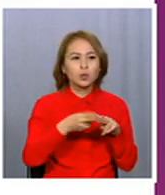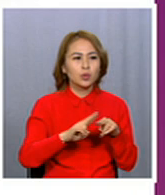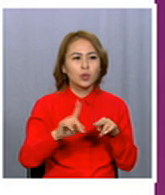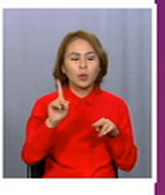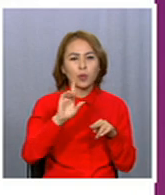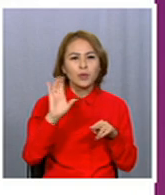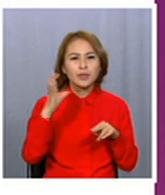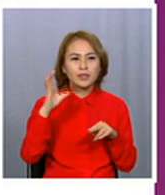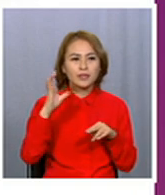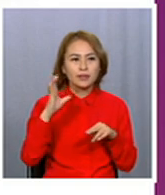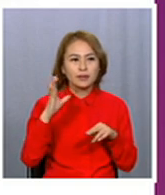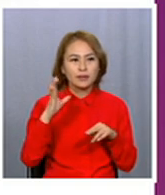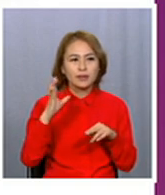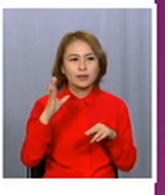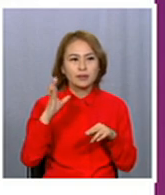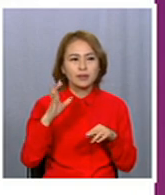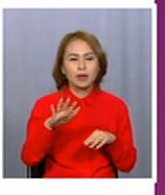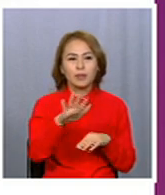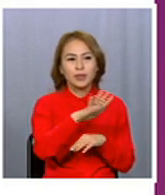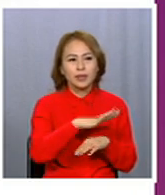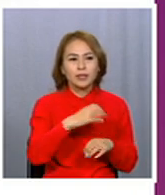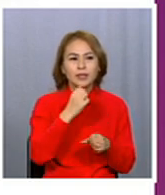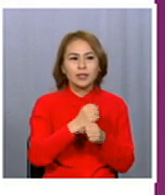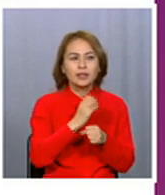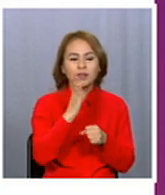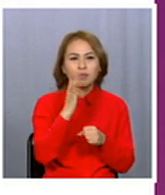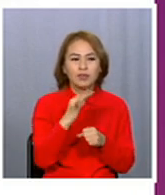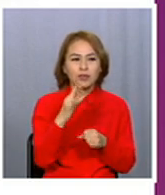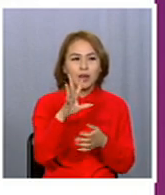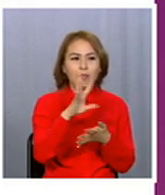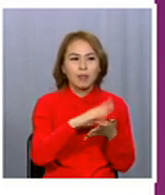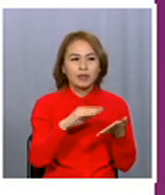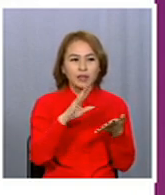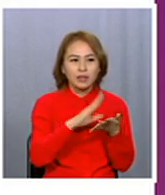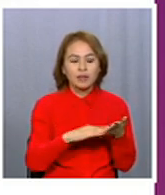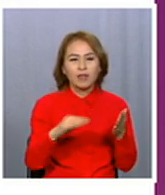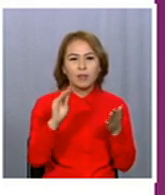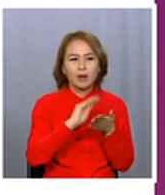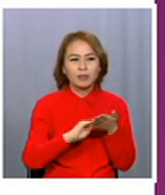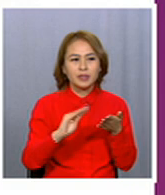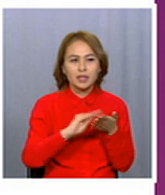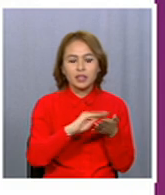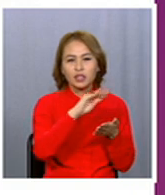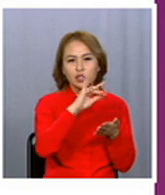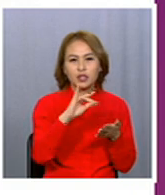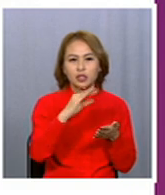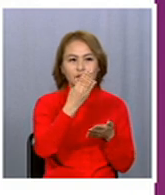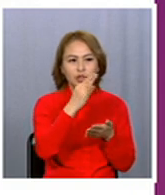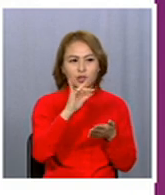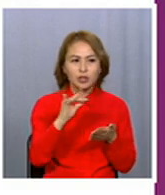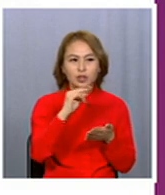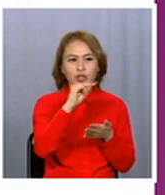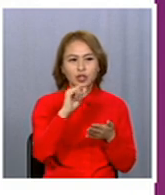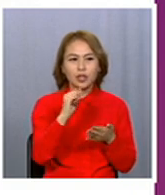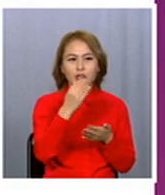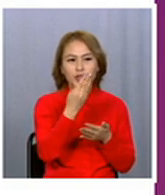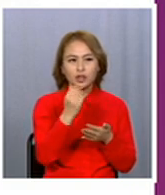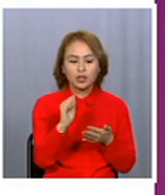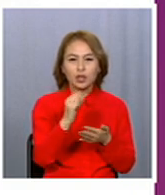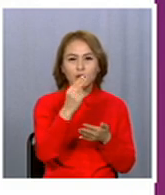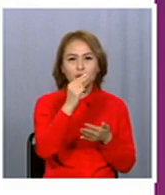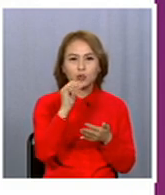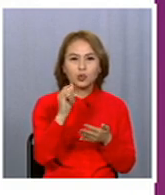Узнаете, что такое среда обитания. Сделайте вывод. Повторите правописание «Жи-ши»,